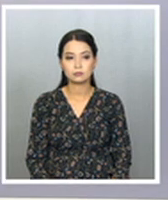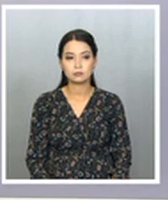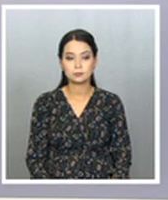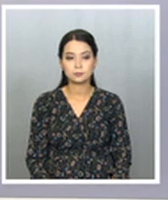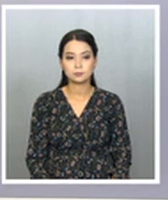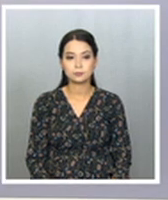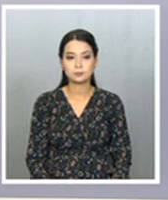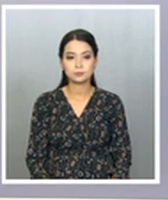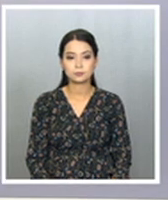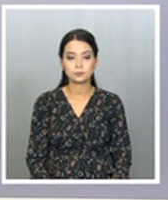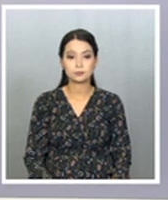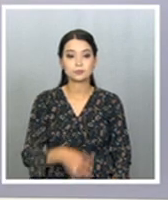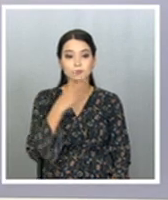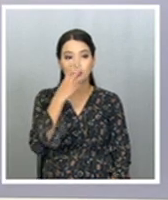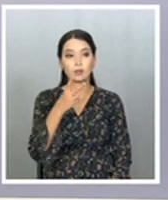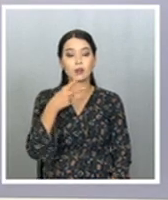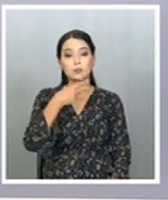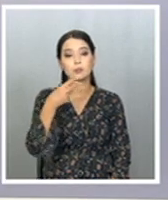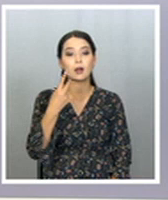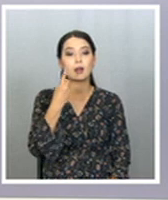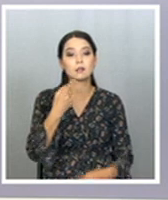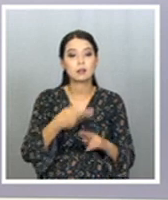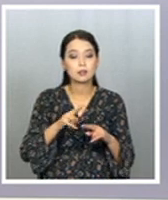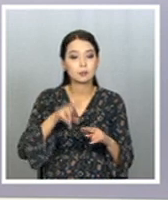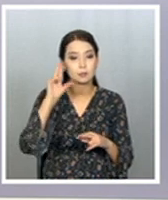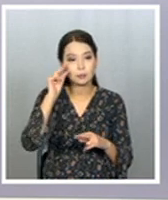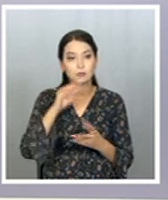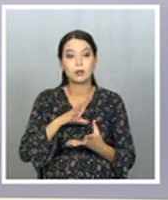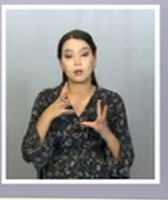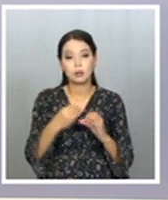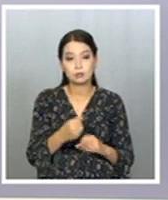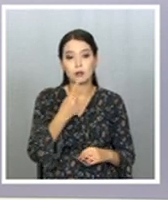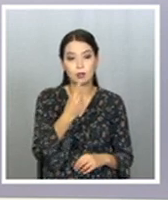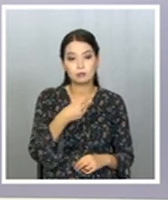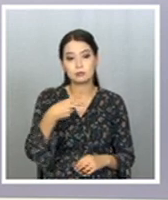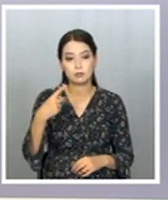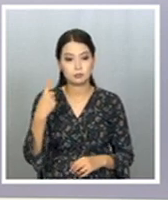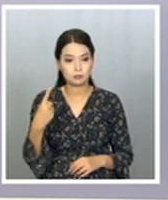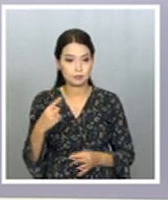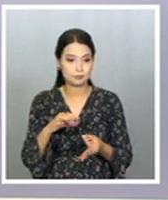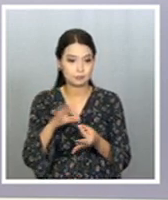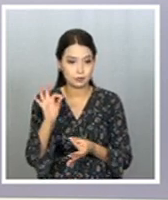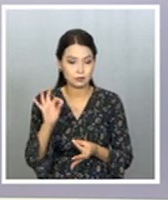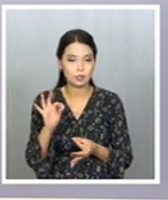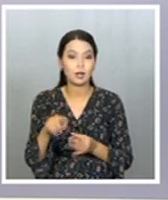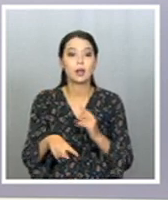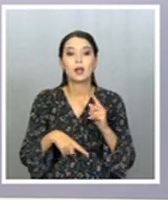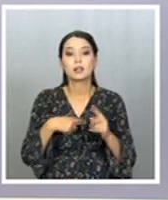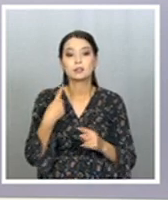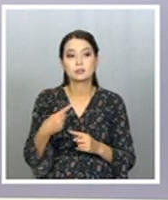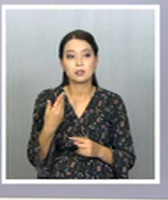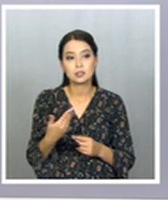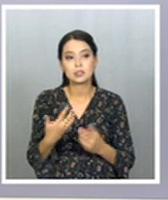1-ге. Міне, теңдіктің оң жағы мен сол жағының 1 екеніне көзіміз жеткіздік. Келесі қасиеті